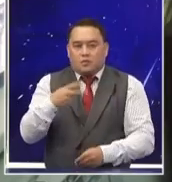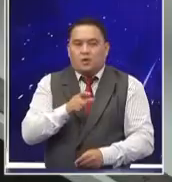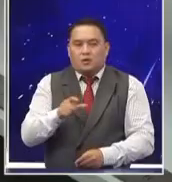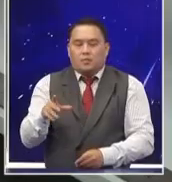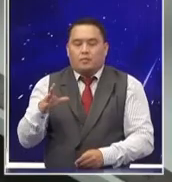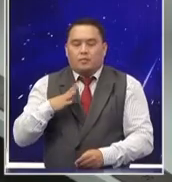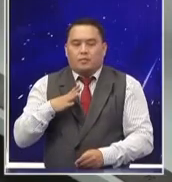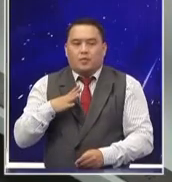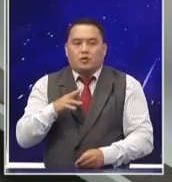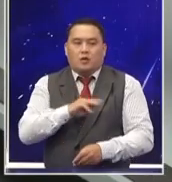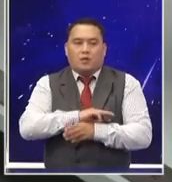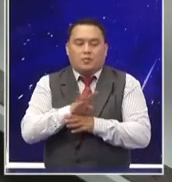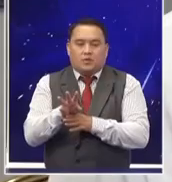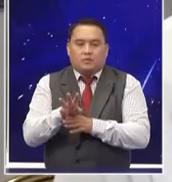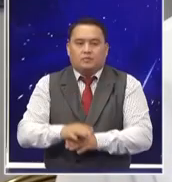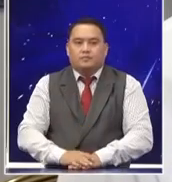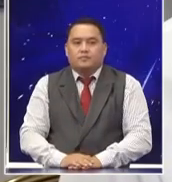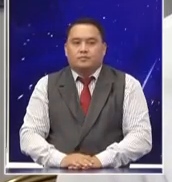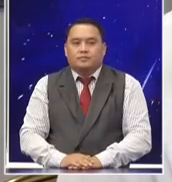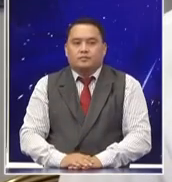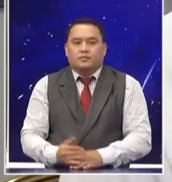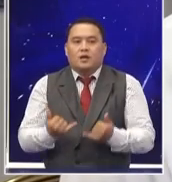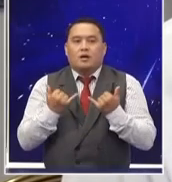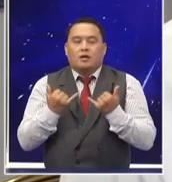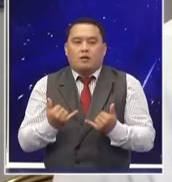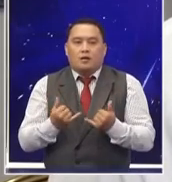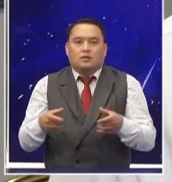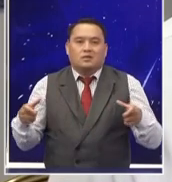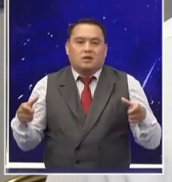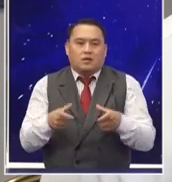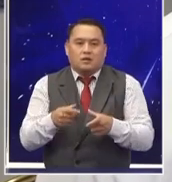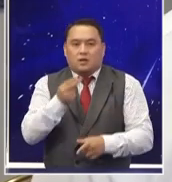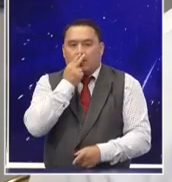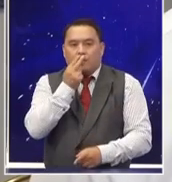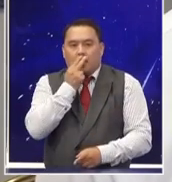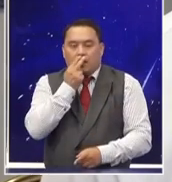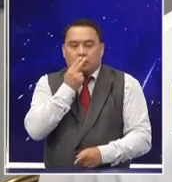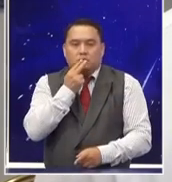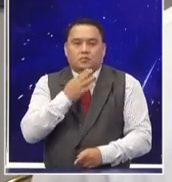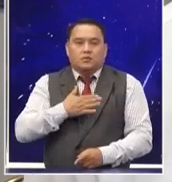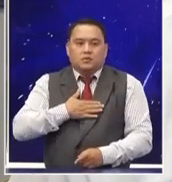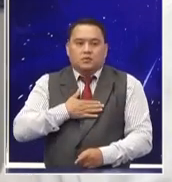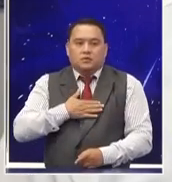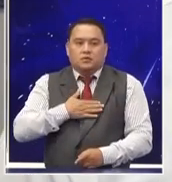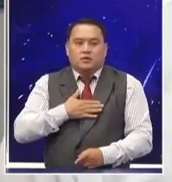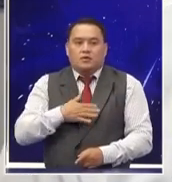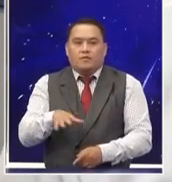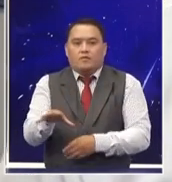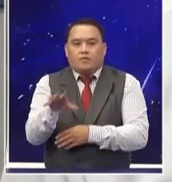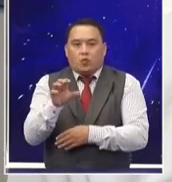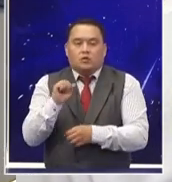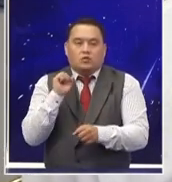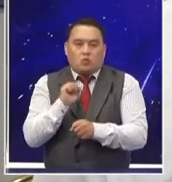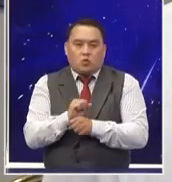адамды жұмыспен қамтып отыр. Енді карантин кезінде адамдардың бәрі тамақ ішет, біздің фото-видеомыз тоқтаса